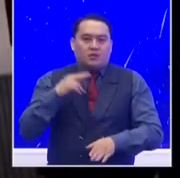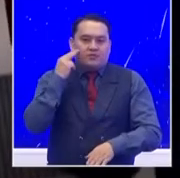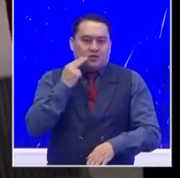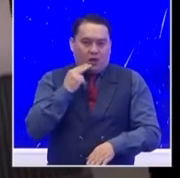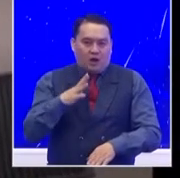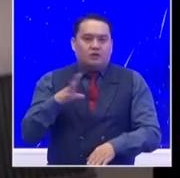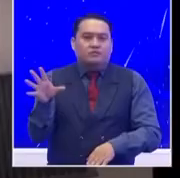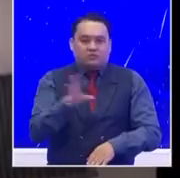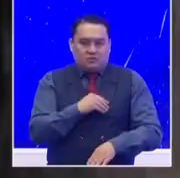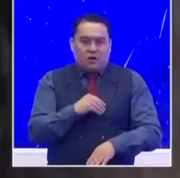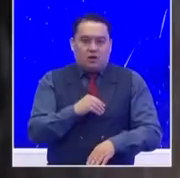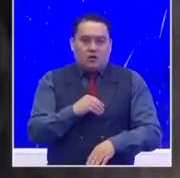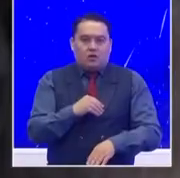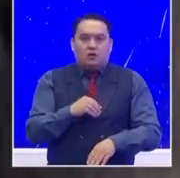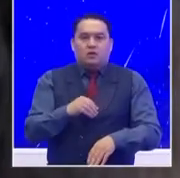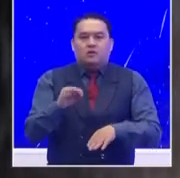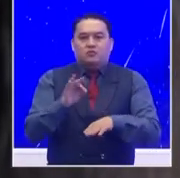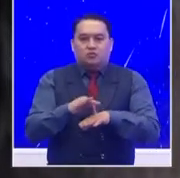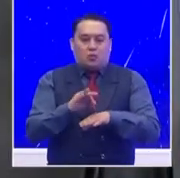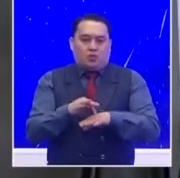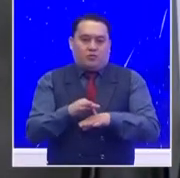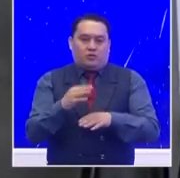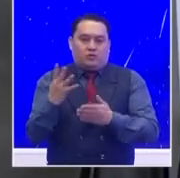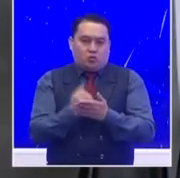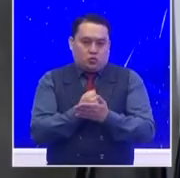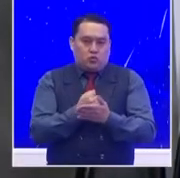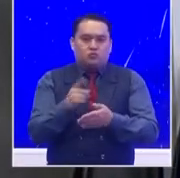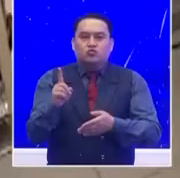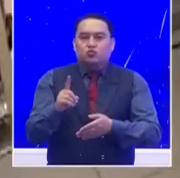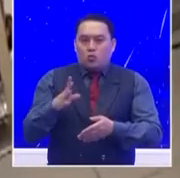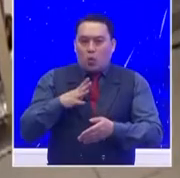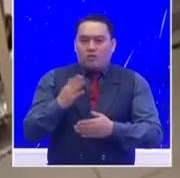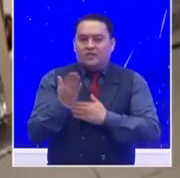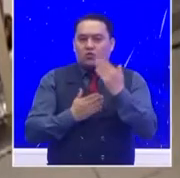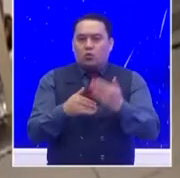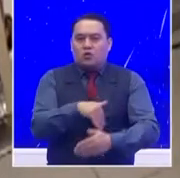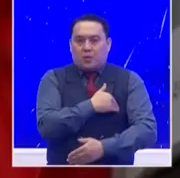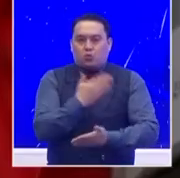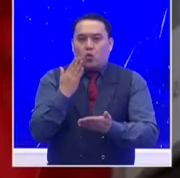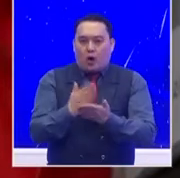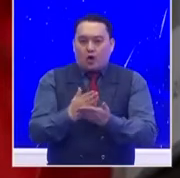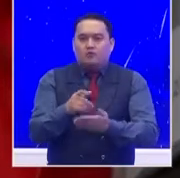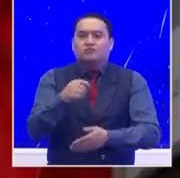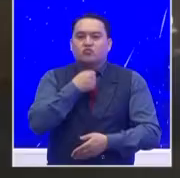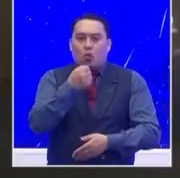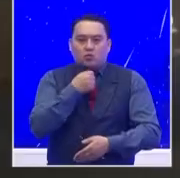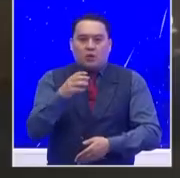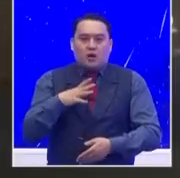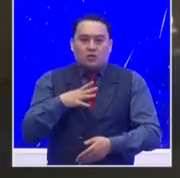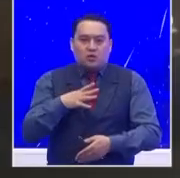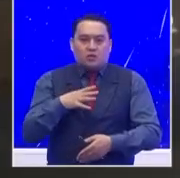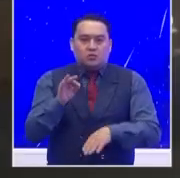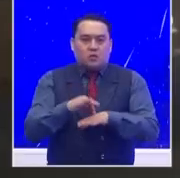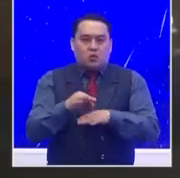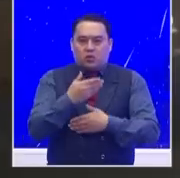китае у всех признаки острых респираторных вирусов у твоих детей отмечается высокая температура взрослых членов семьи особых признаков